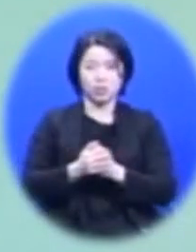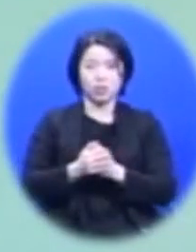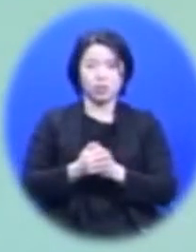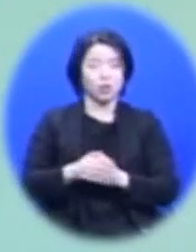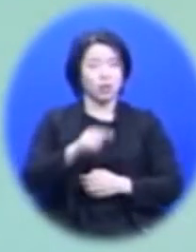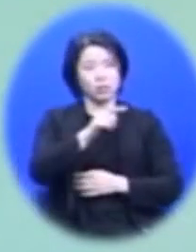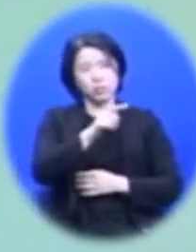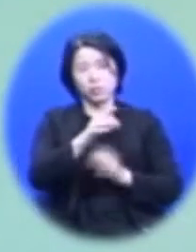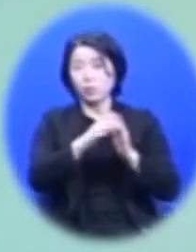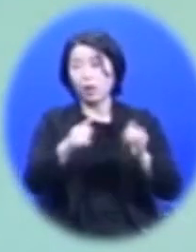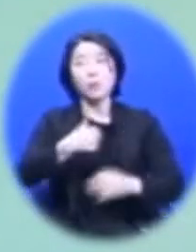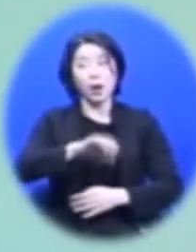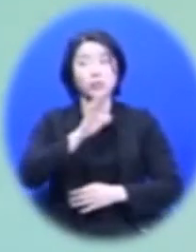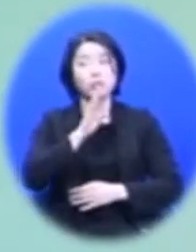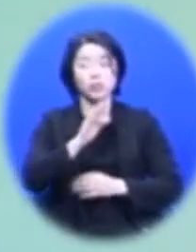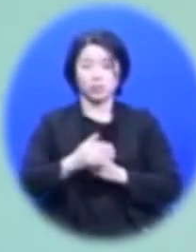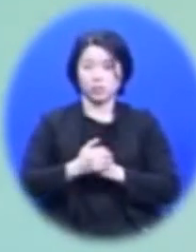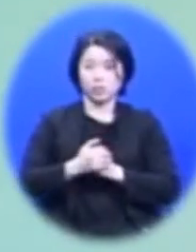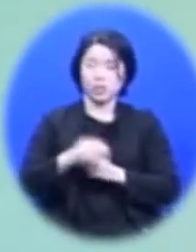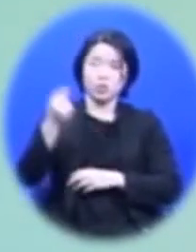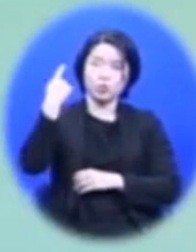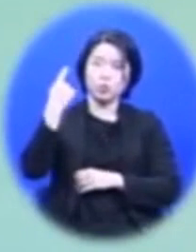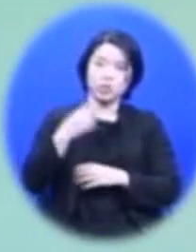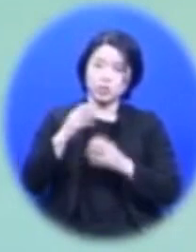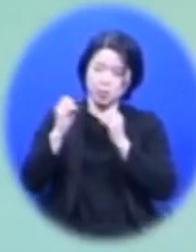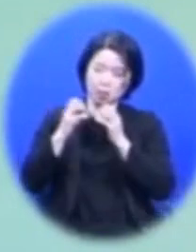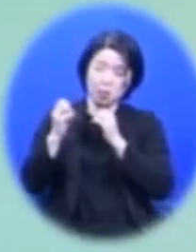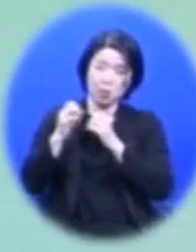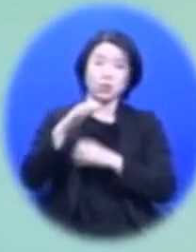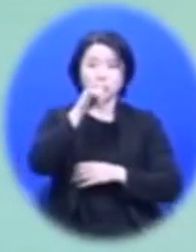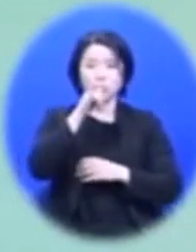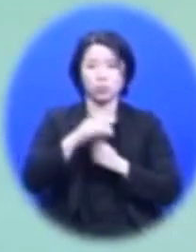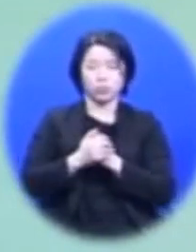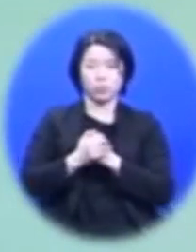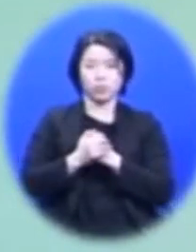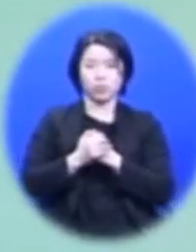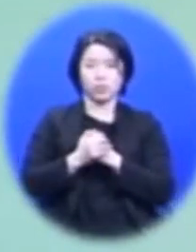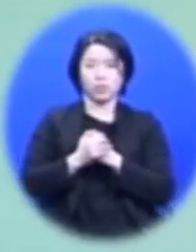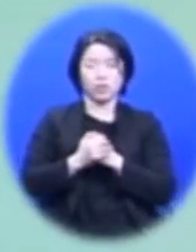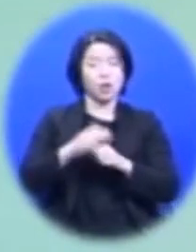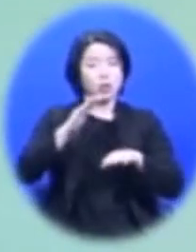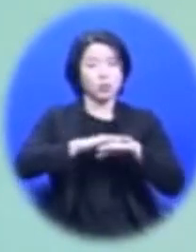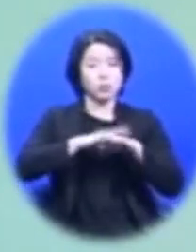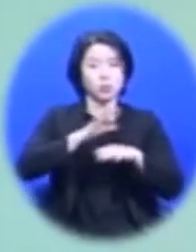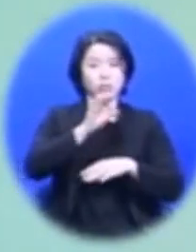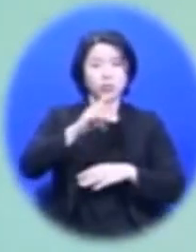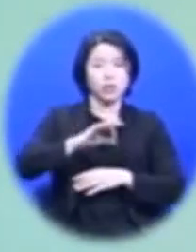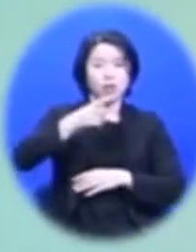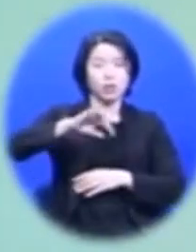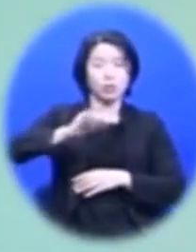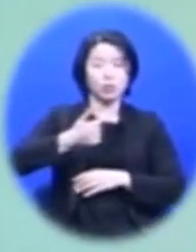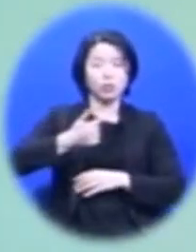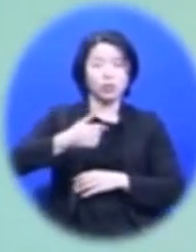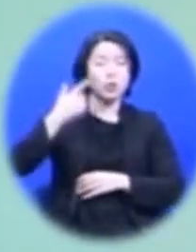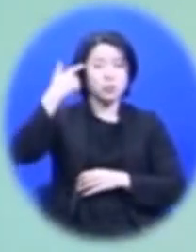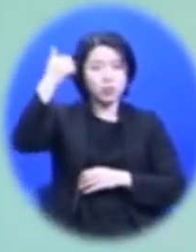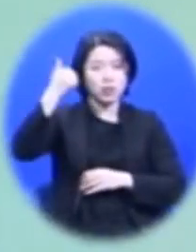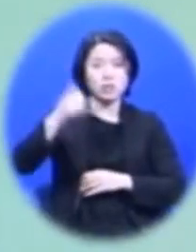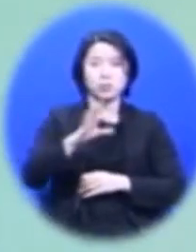그 사람의 아들이야 뒤에서 쑥덕거리고 손양원 목사님은 양아들까지